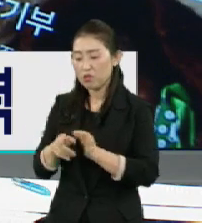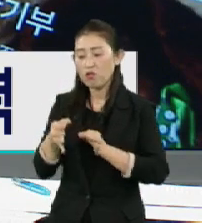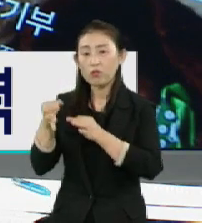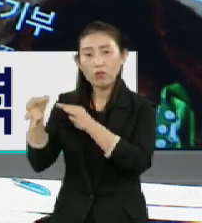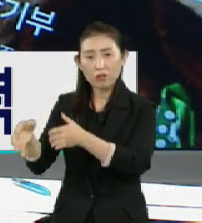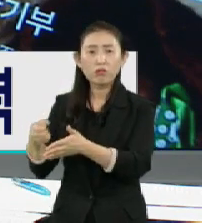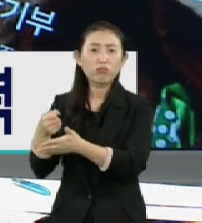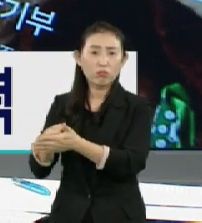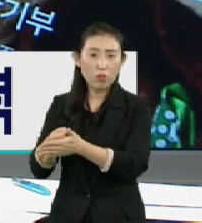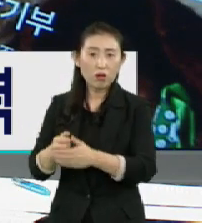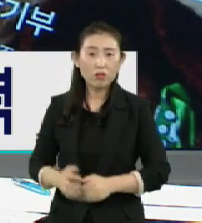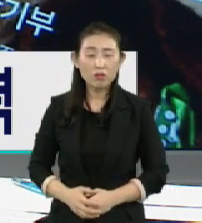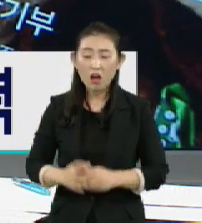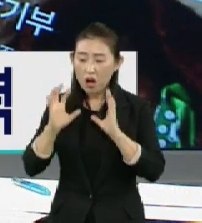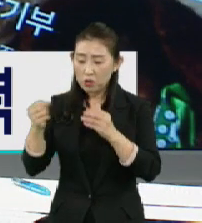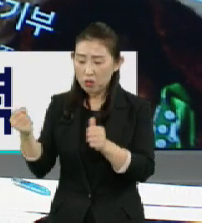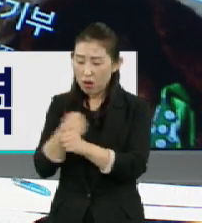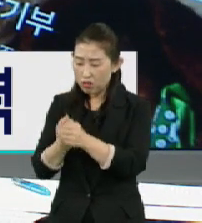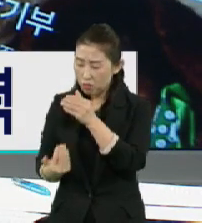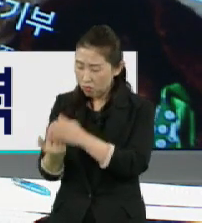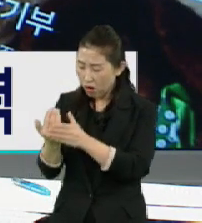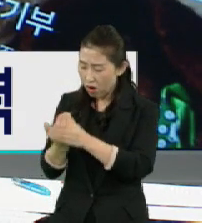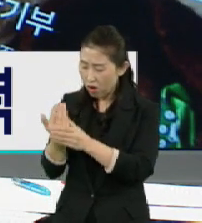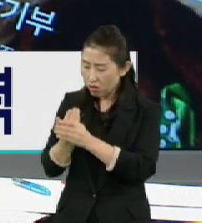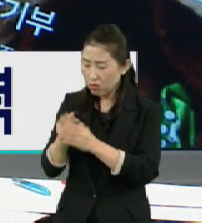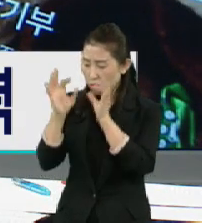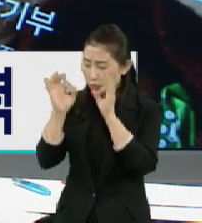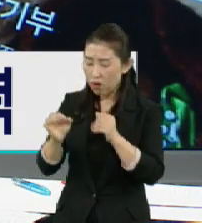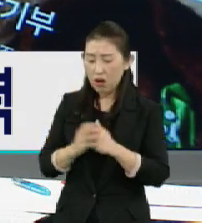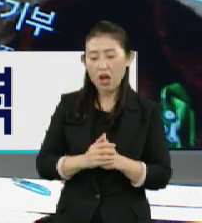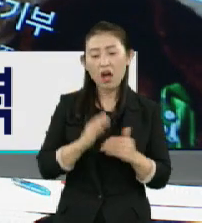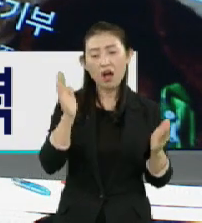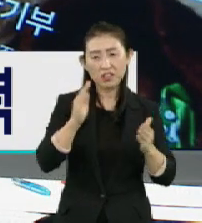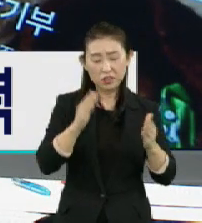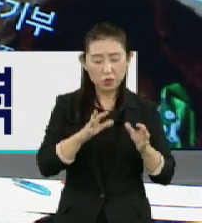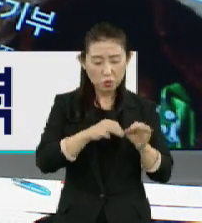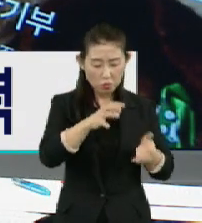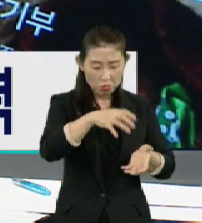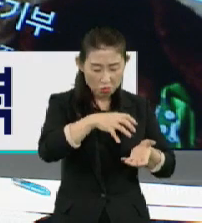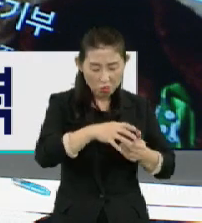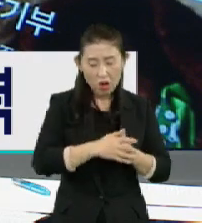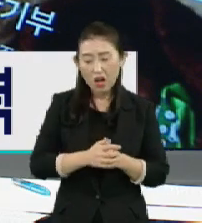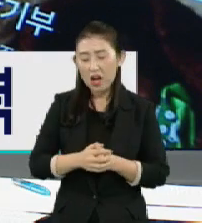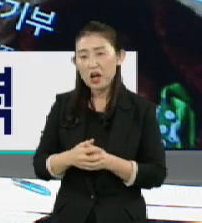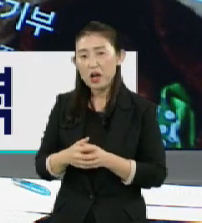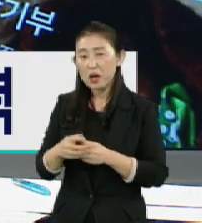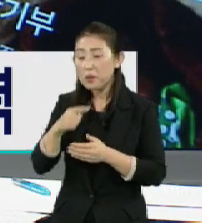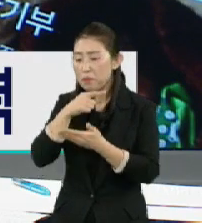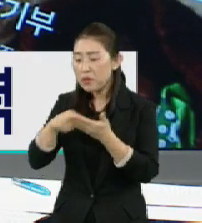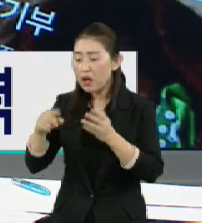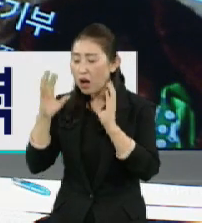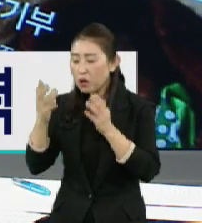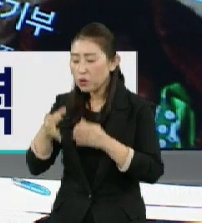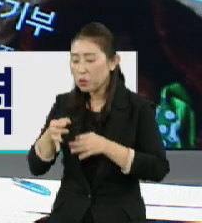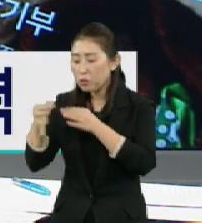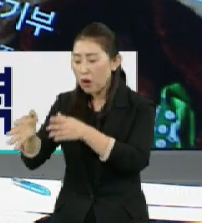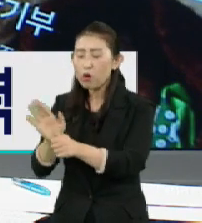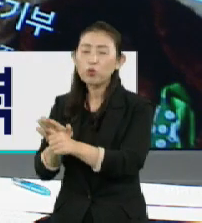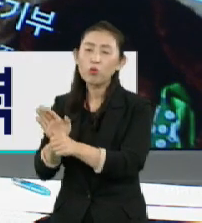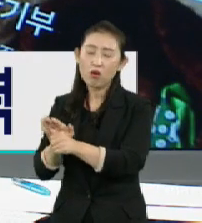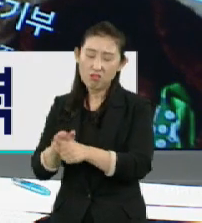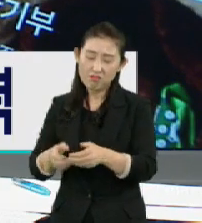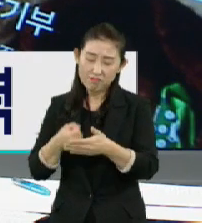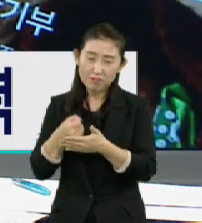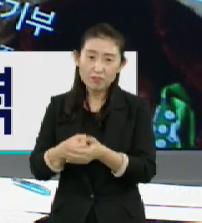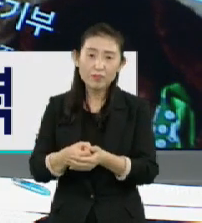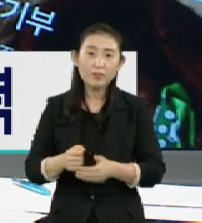약속했습니다. 잇따르는 아동학대 사건에 학생들이 자신의 재능으로 학대 피해 아동을 돕기로 마음을 모은 겁니다.